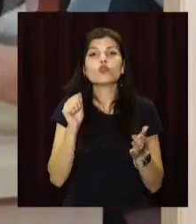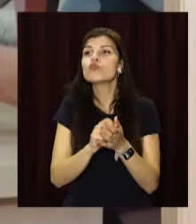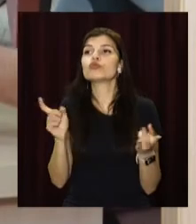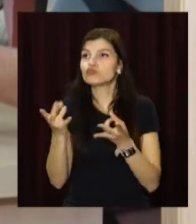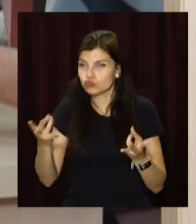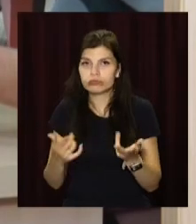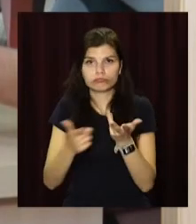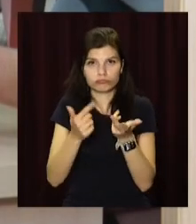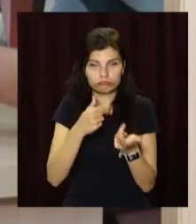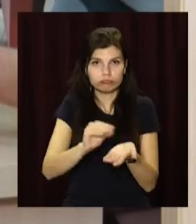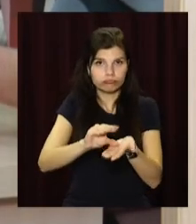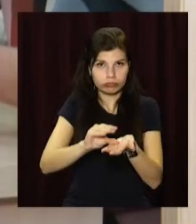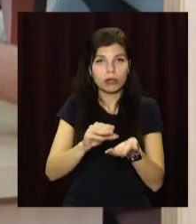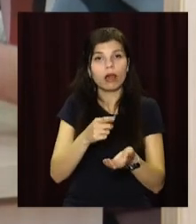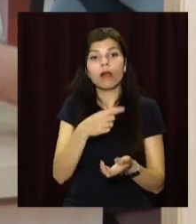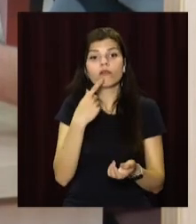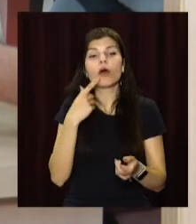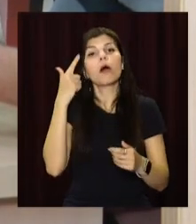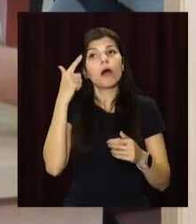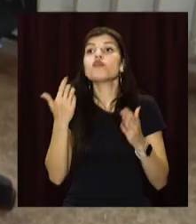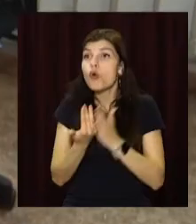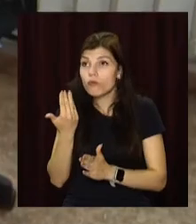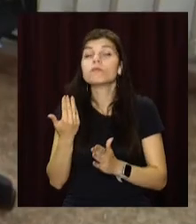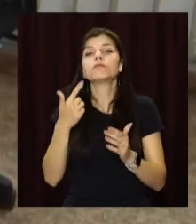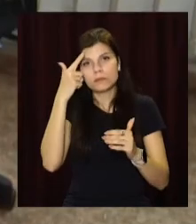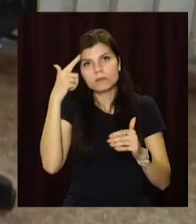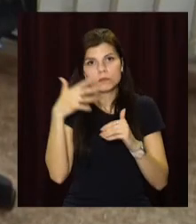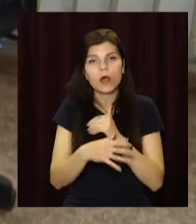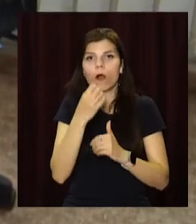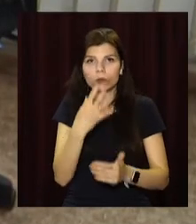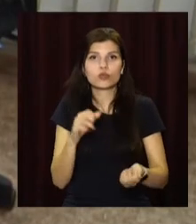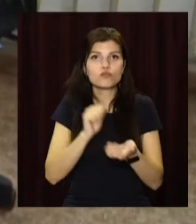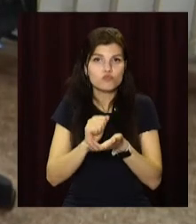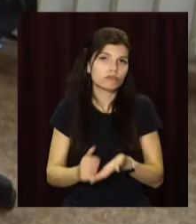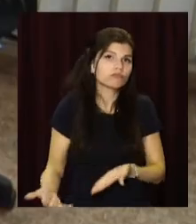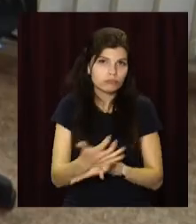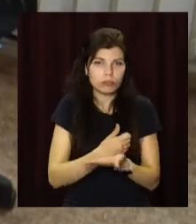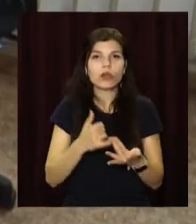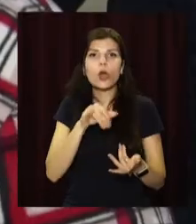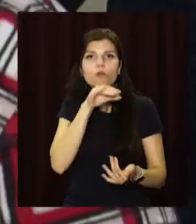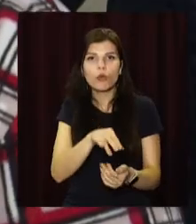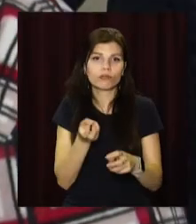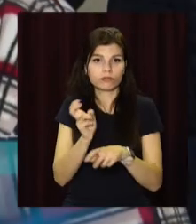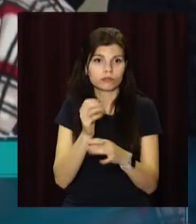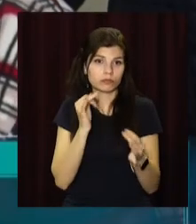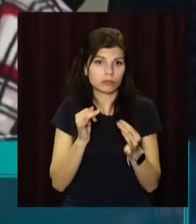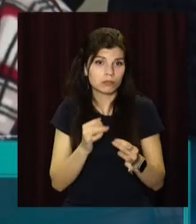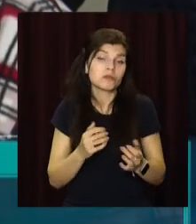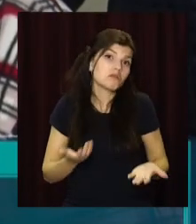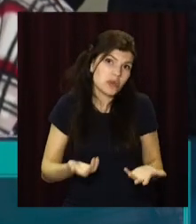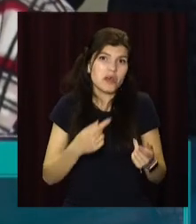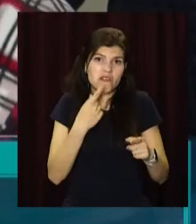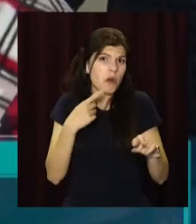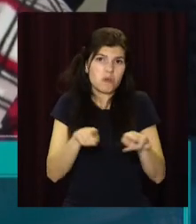необхідні документи. До новації поставилася з розумінням. Каже, зібрала усі папери і прийшла до фахівців. Так воно і раніше,